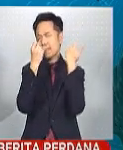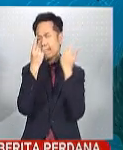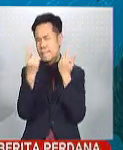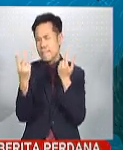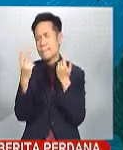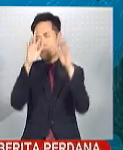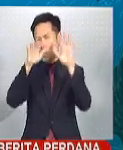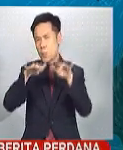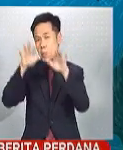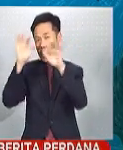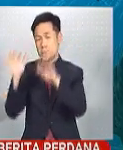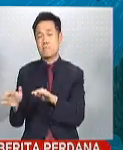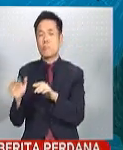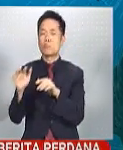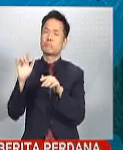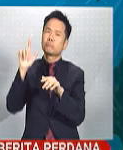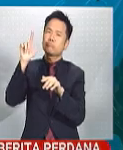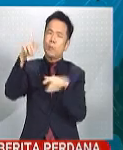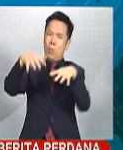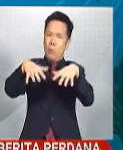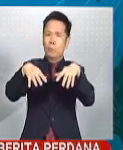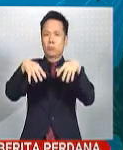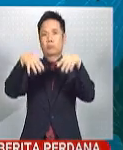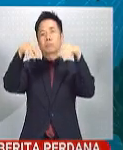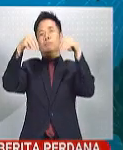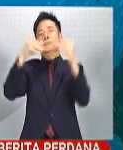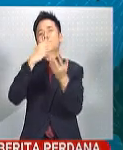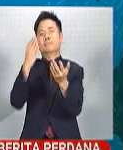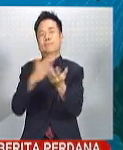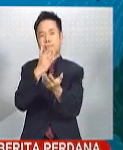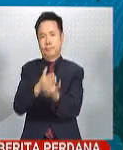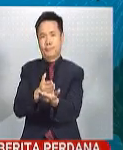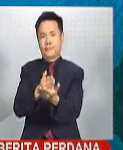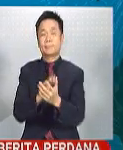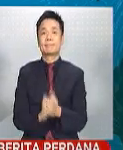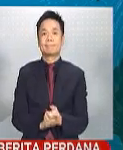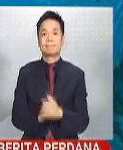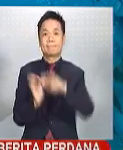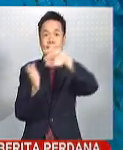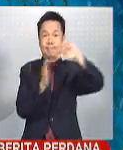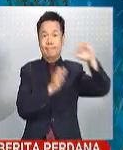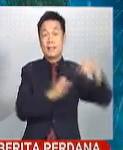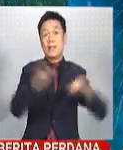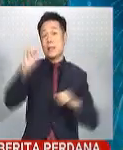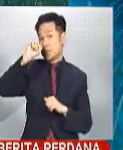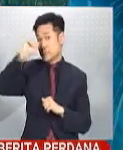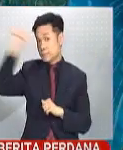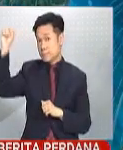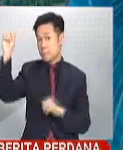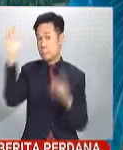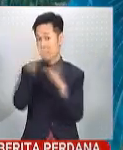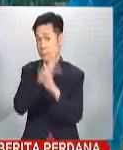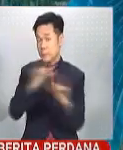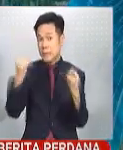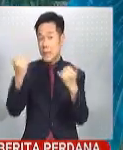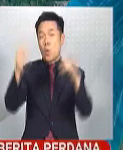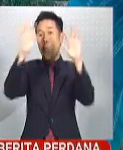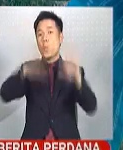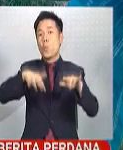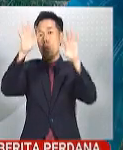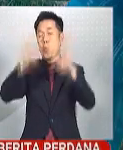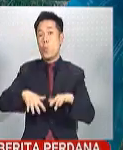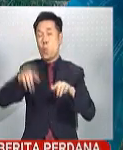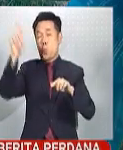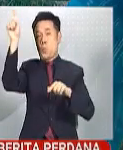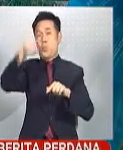jangkakan ianya akan beransur-ansur reda tidak lama lagi. Bagi negeri Sabah dan Sarawak, di negeri Sabah, hujan berserta ribut petir kini